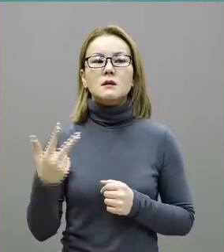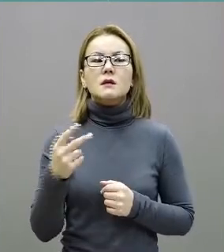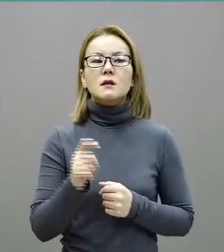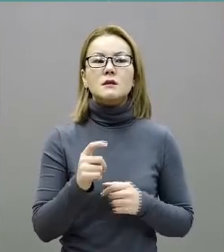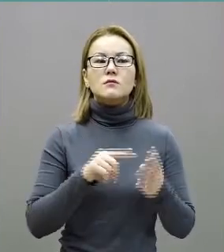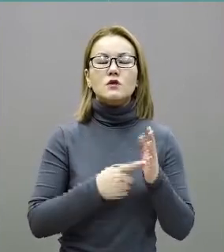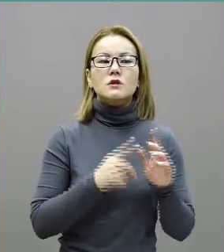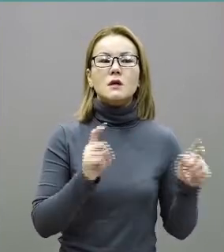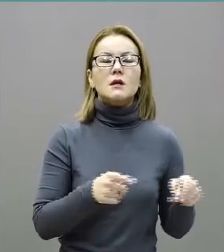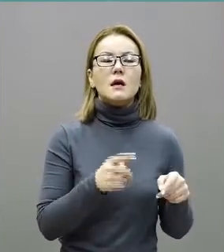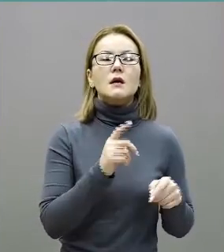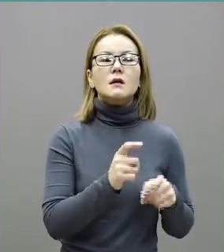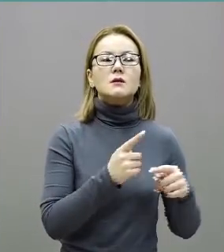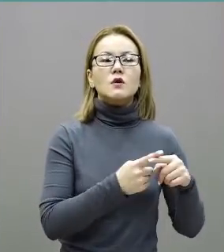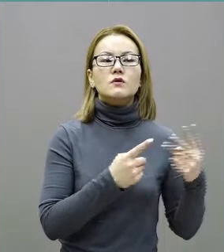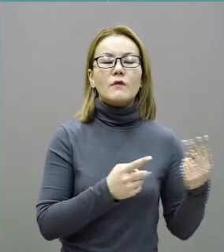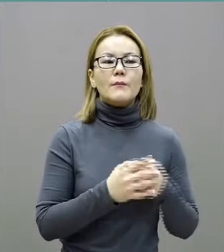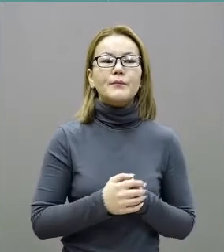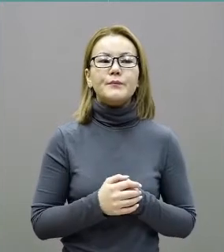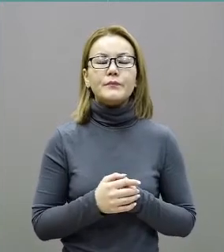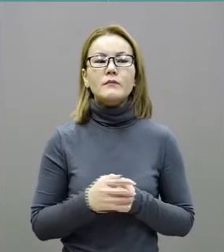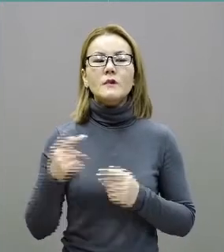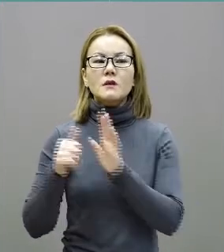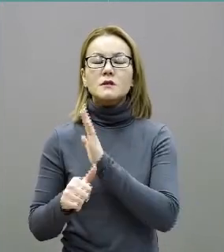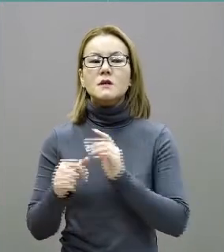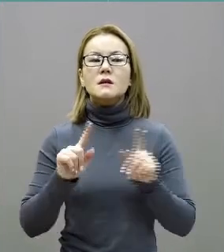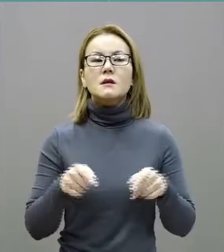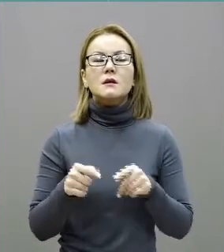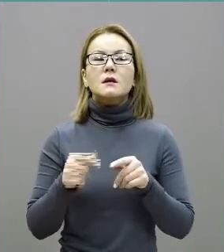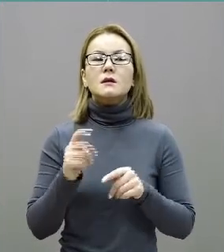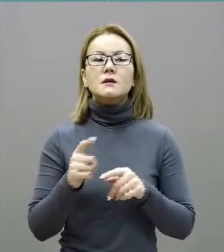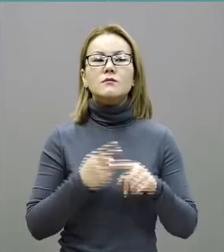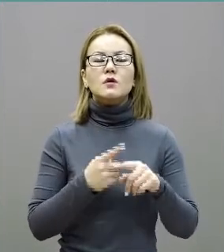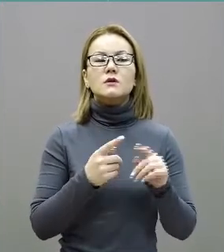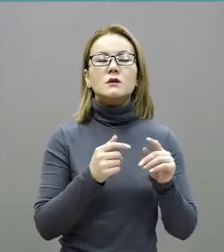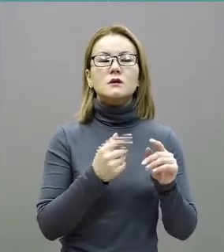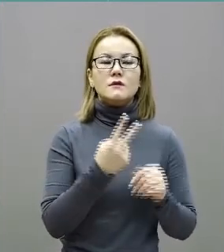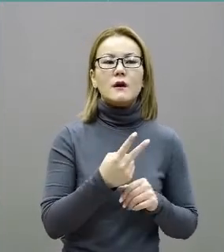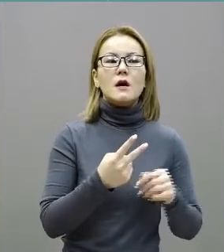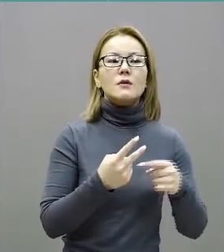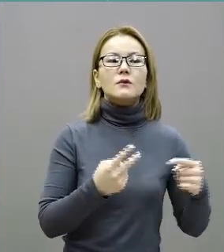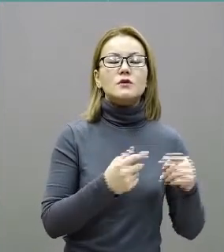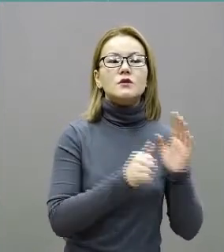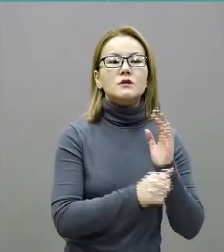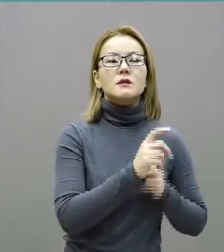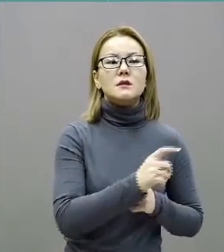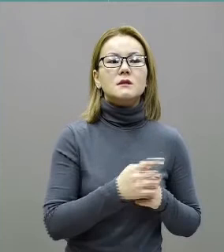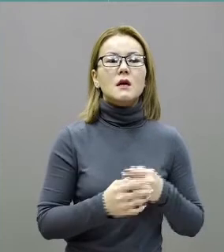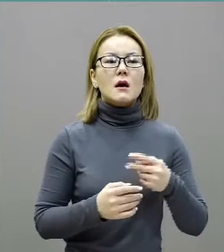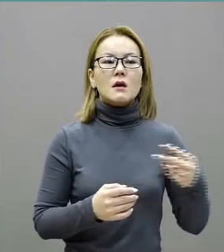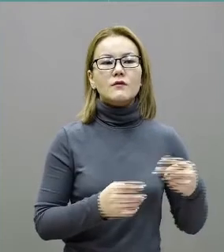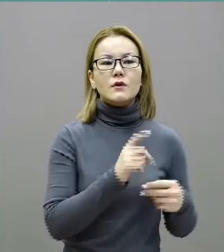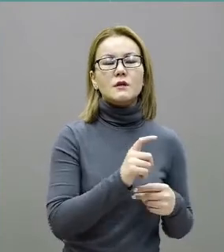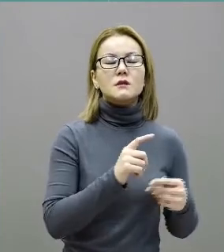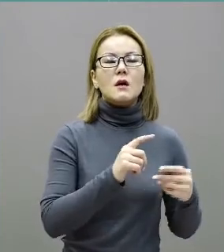x 260 умножить на x плюс 2 минус 60x равно x умноженное на x +